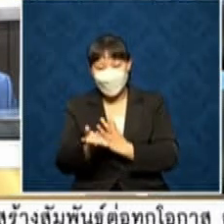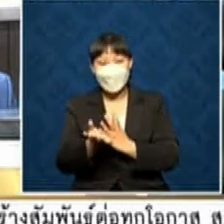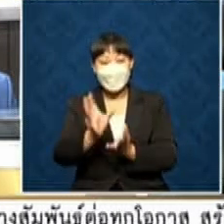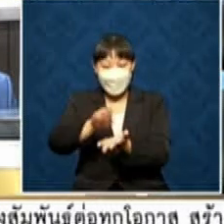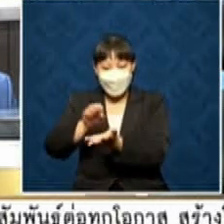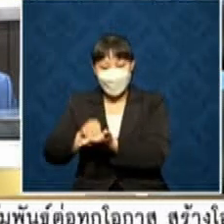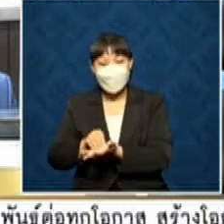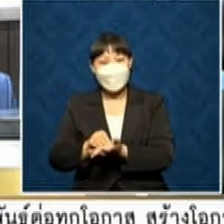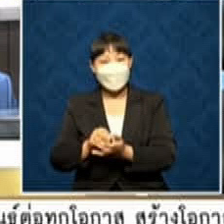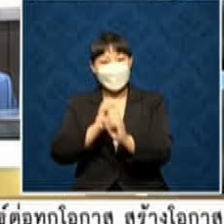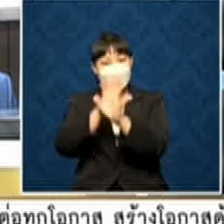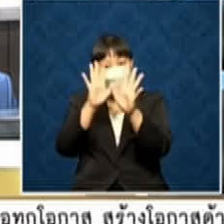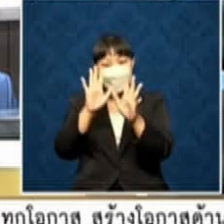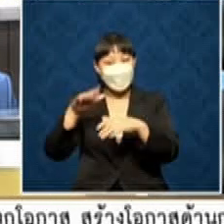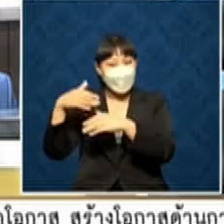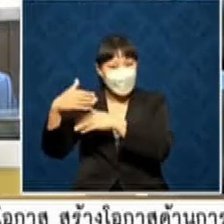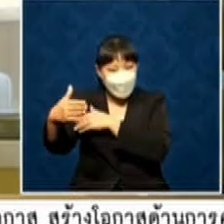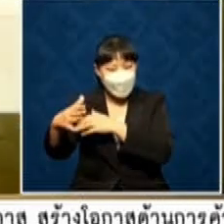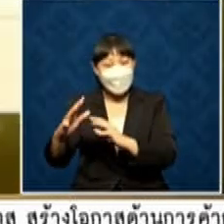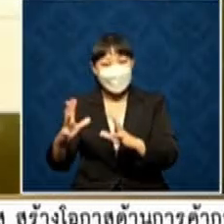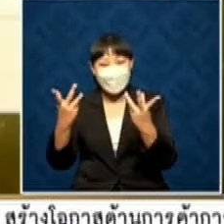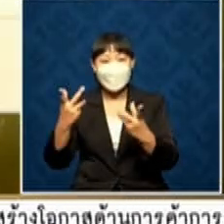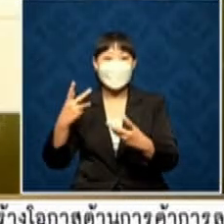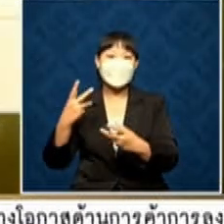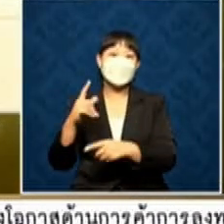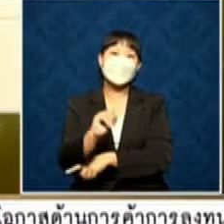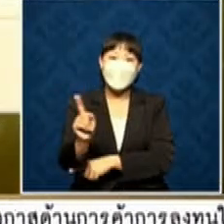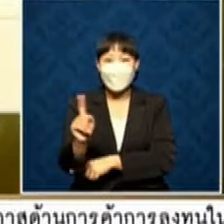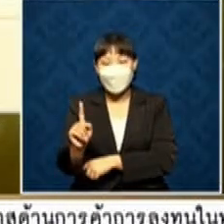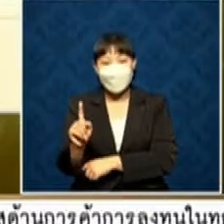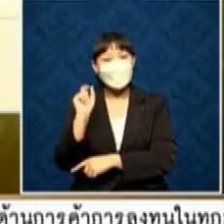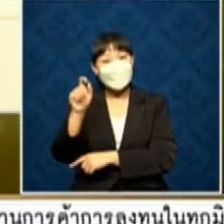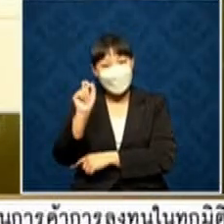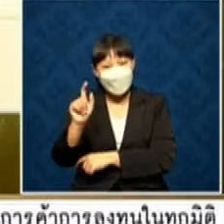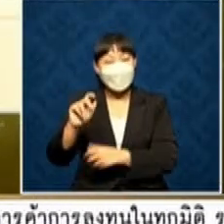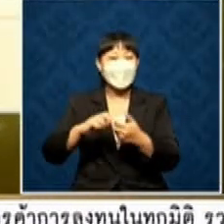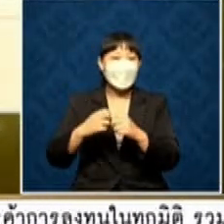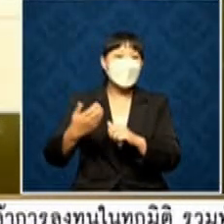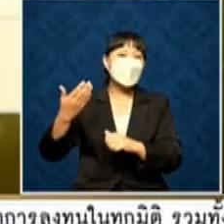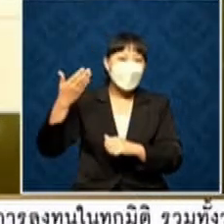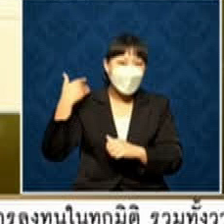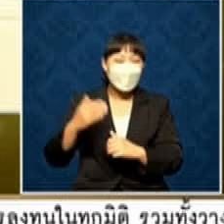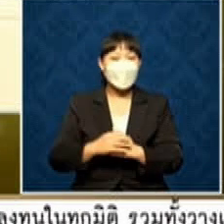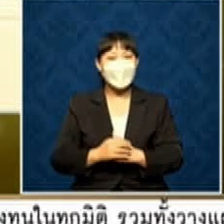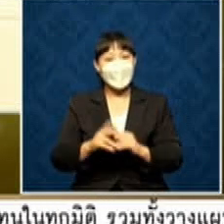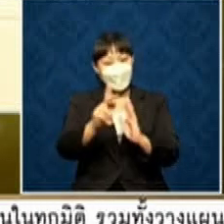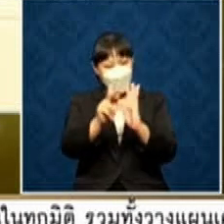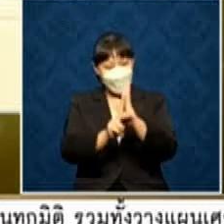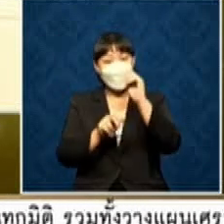ครูประธานเนี่ยพยายามจะอาศัยว่าคำวินิจฉัยที่เด็ดขาดแต่คำวินิจฉัยของคุณน่ะ มันเข้าท่าเปล่